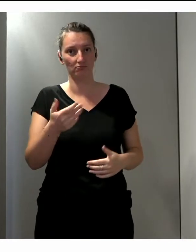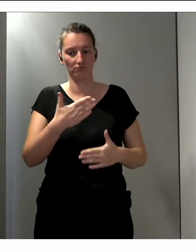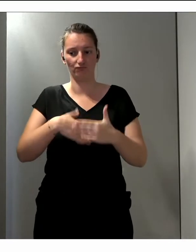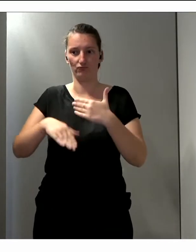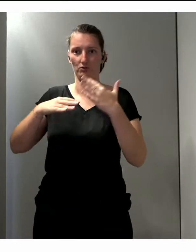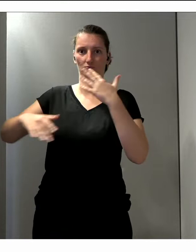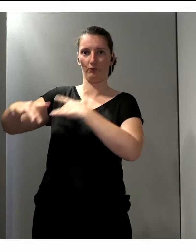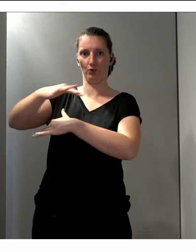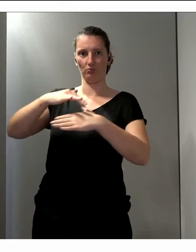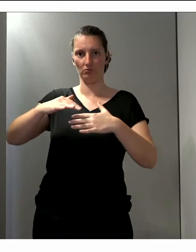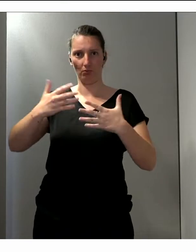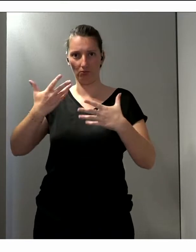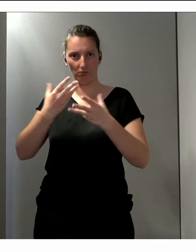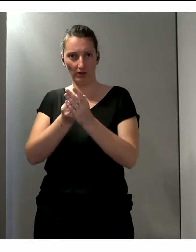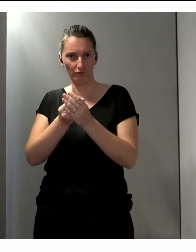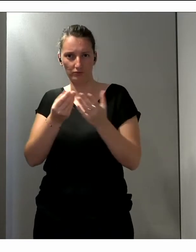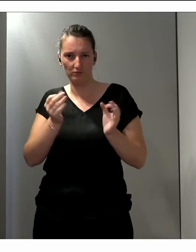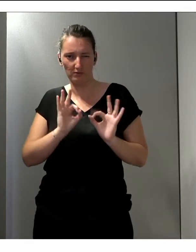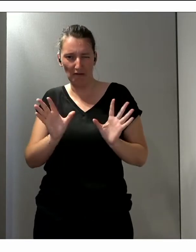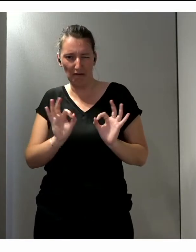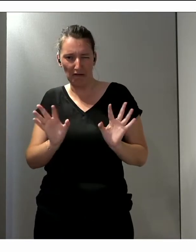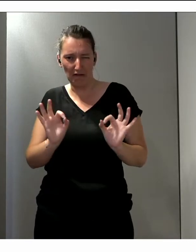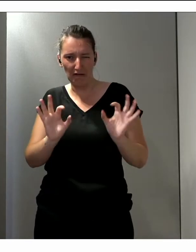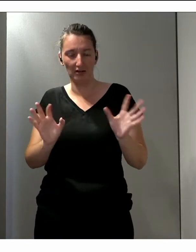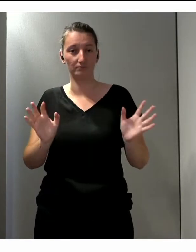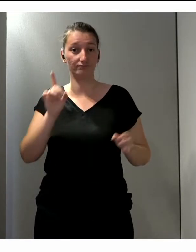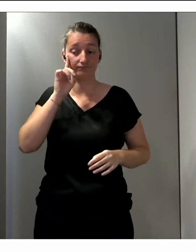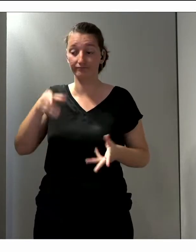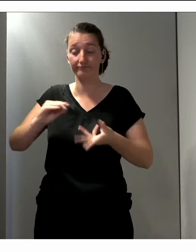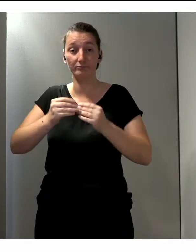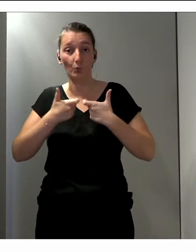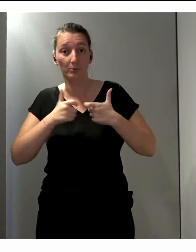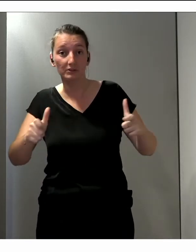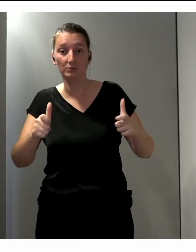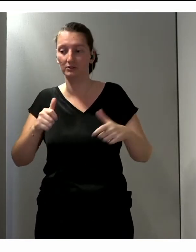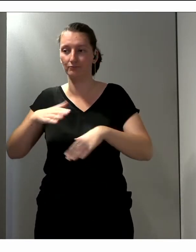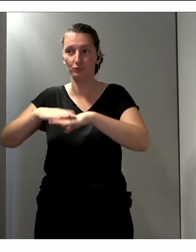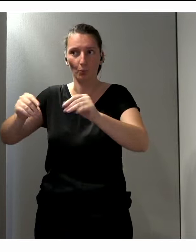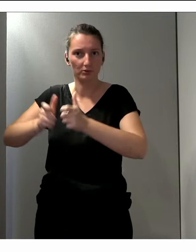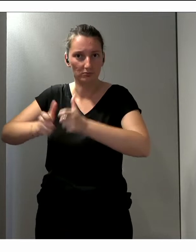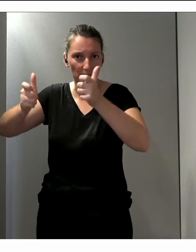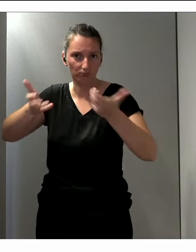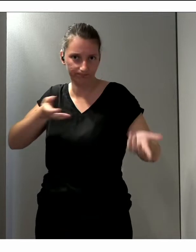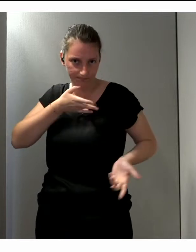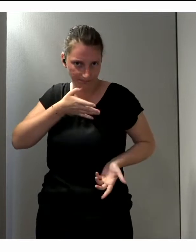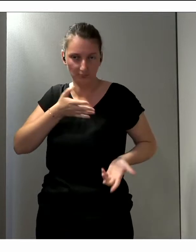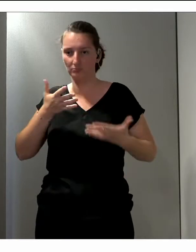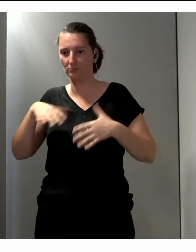qui est non inclusif parce que problème d'accessibilité des lieux, de